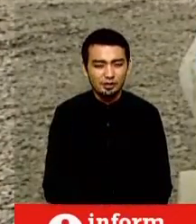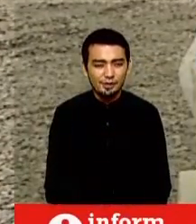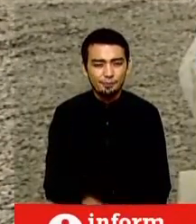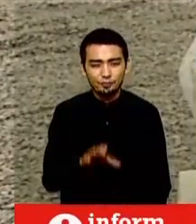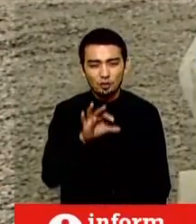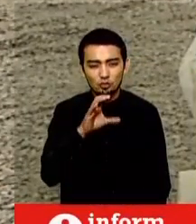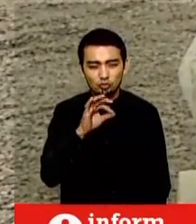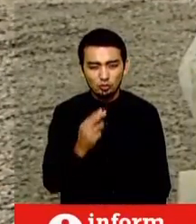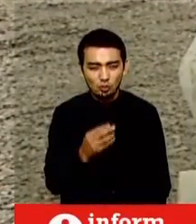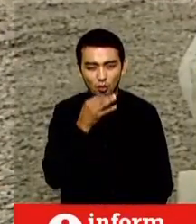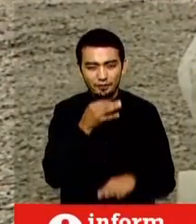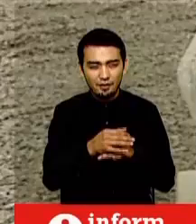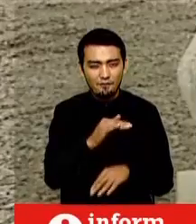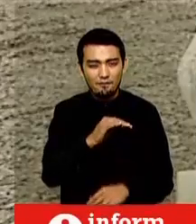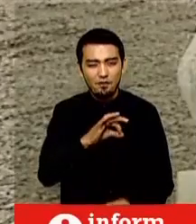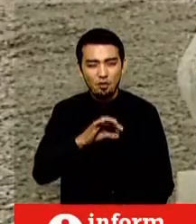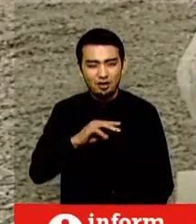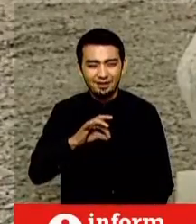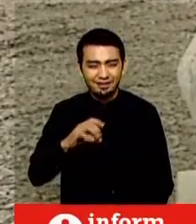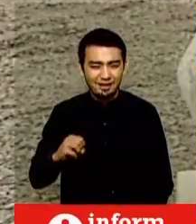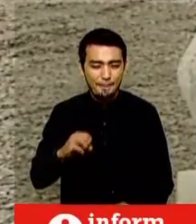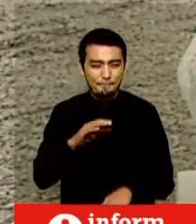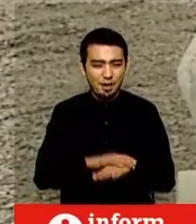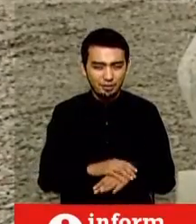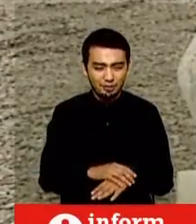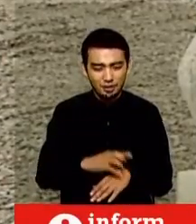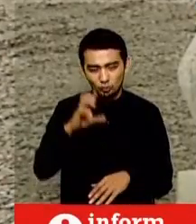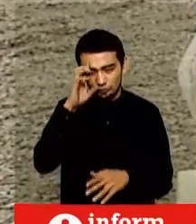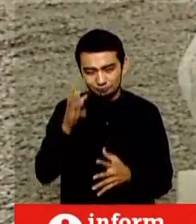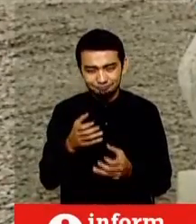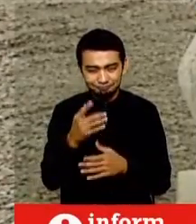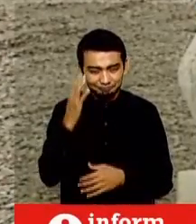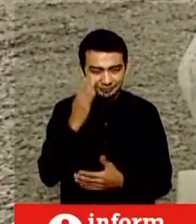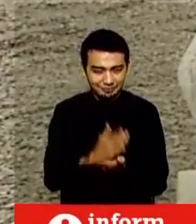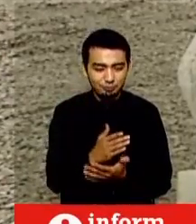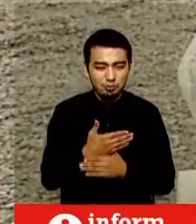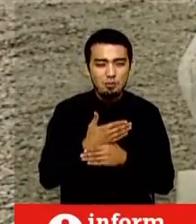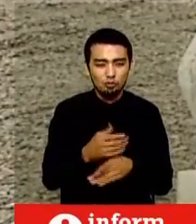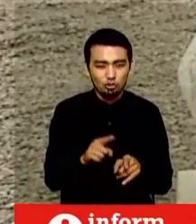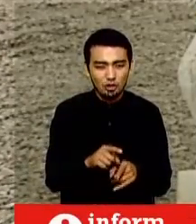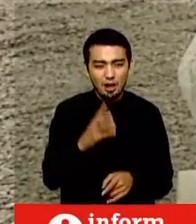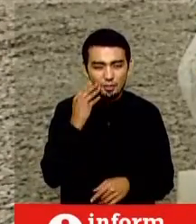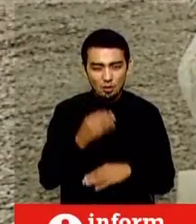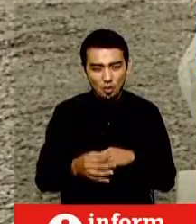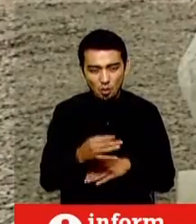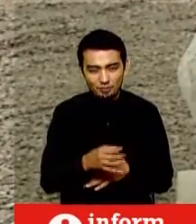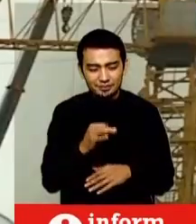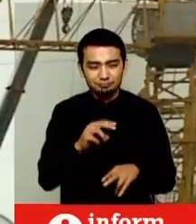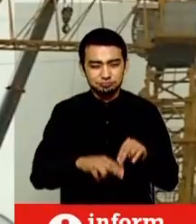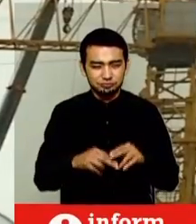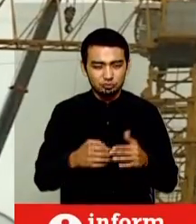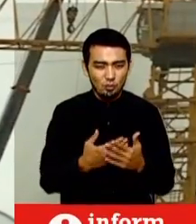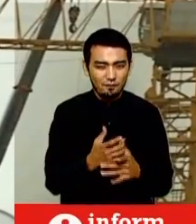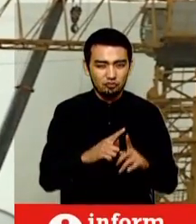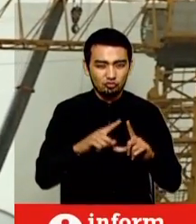ответственности Фортебанк решил поддержать государство, а именно вот густонаселенную область, Алматинскую область, построив новую